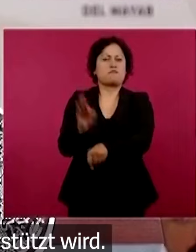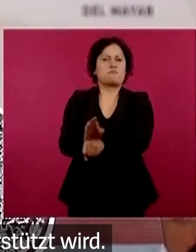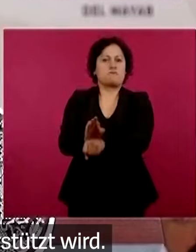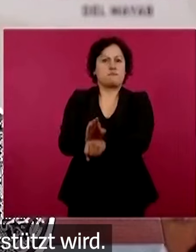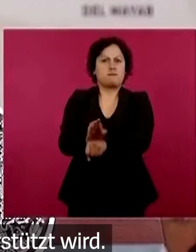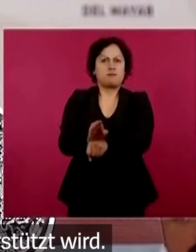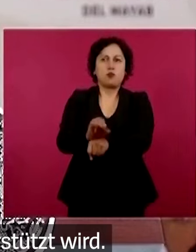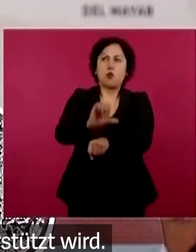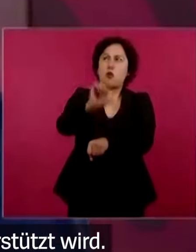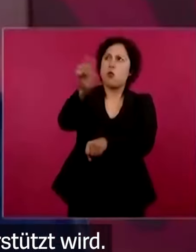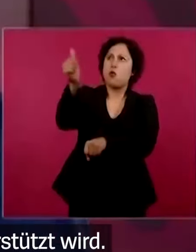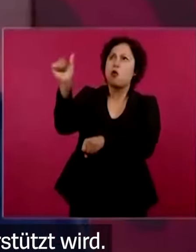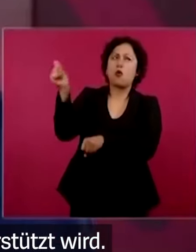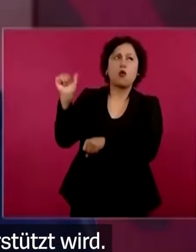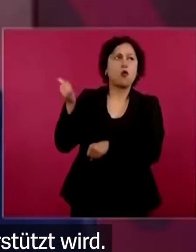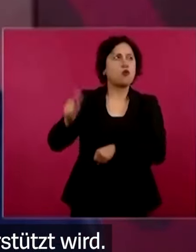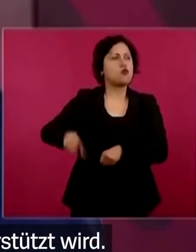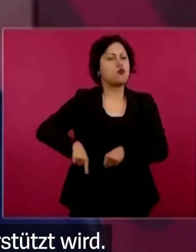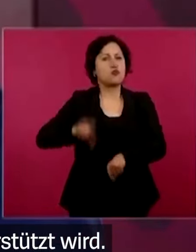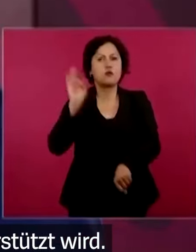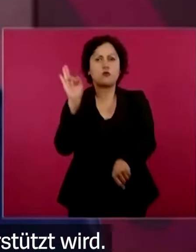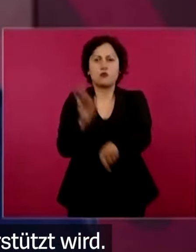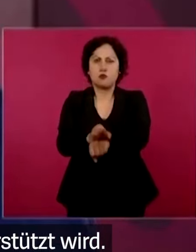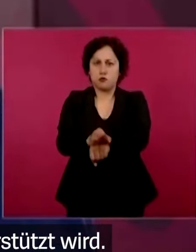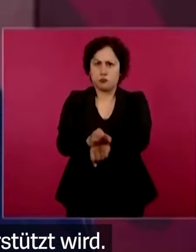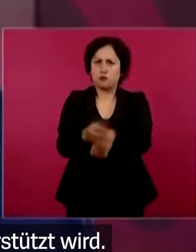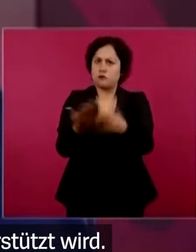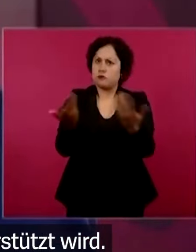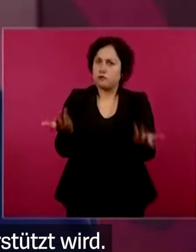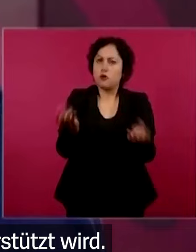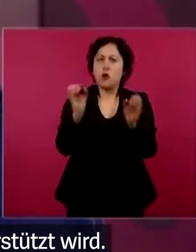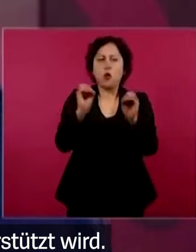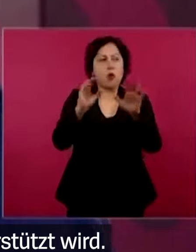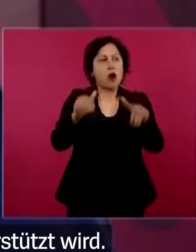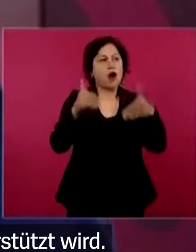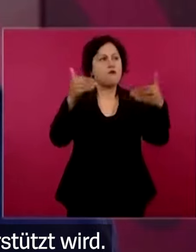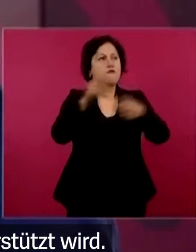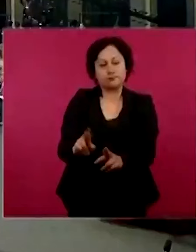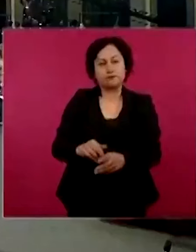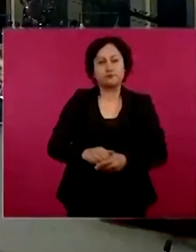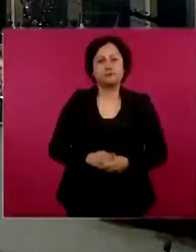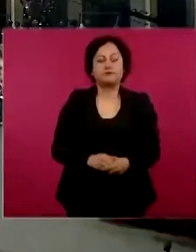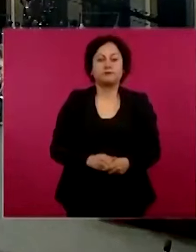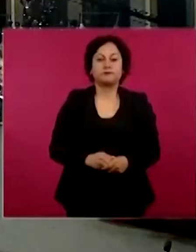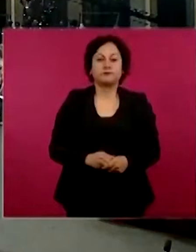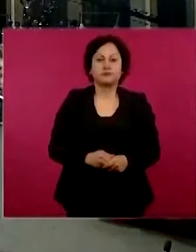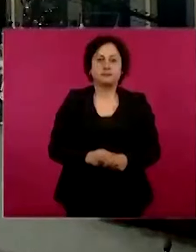de otros gobiernos o de potencias.